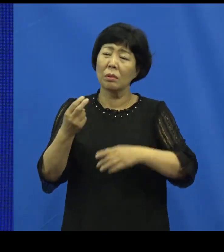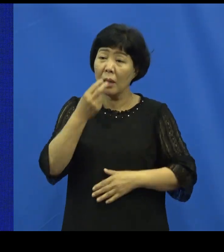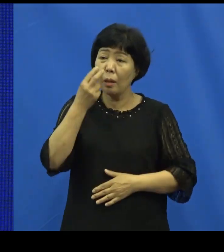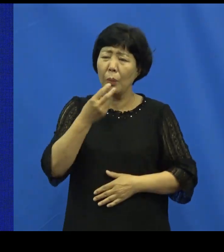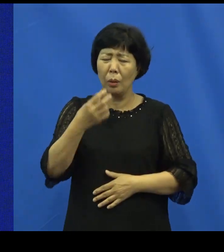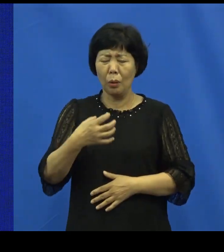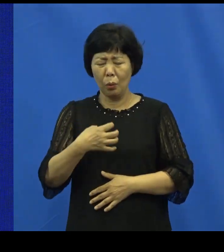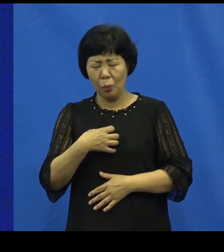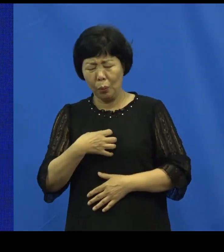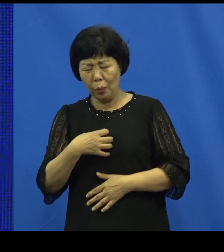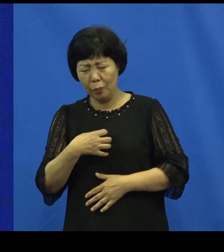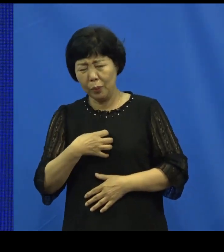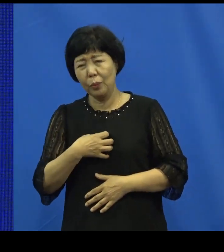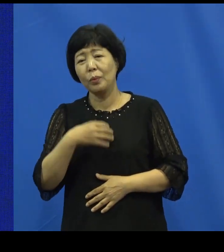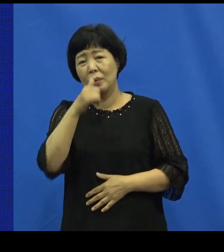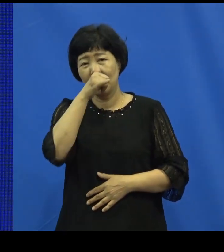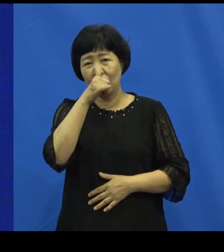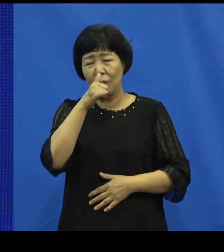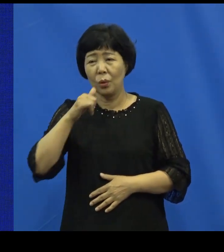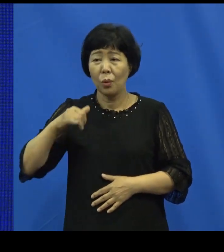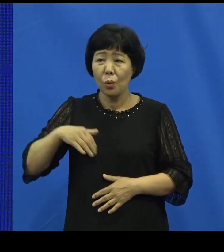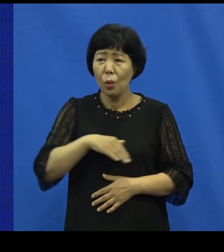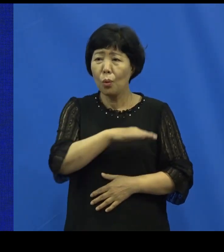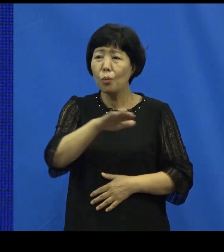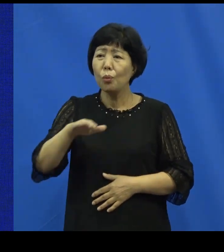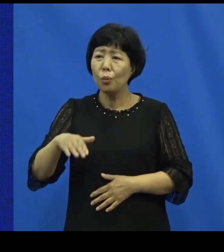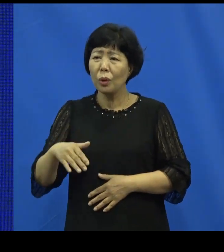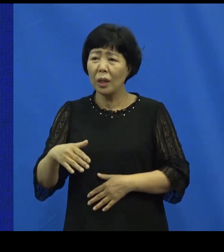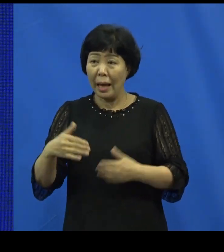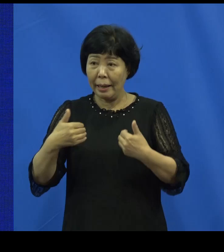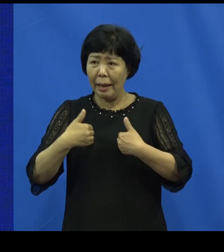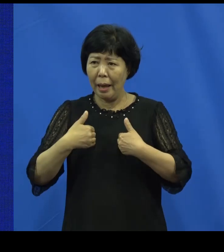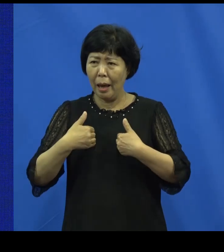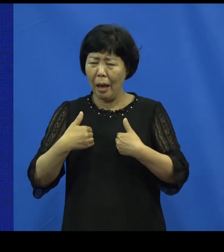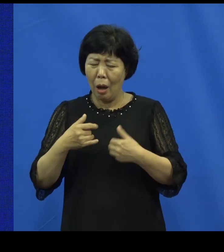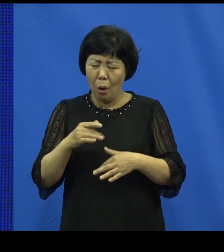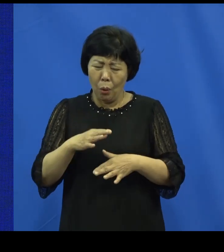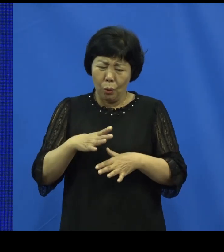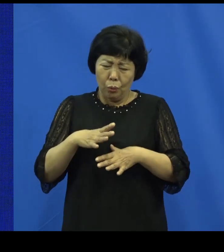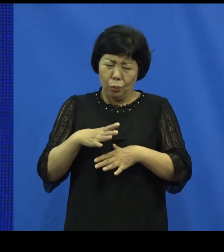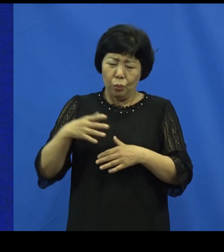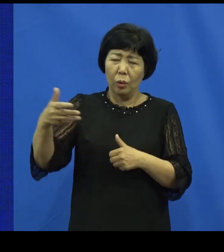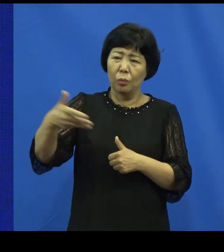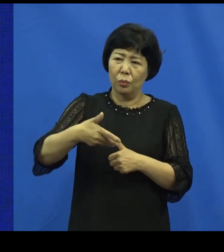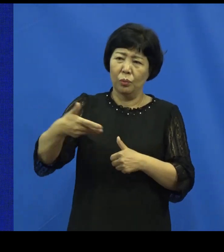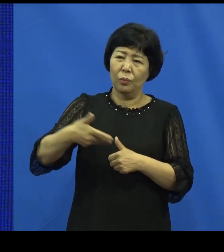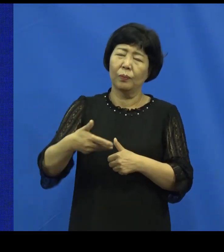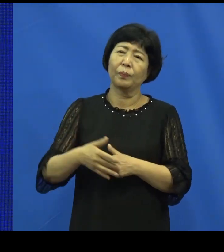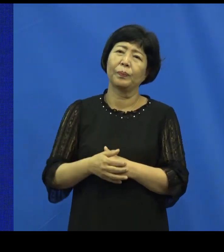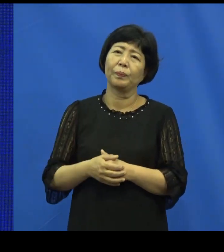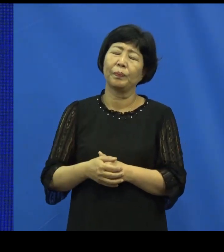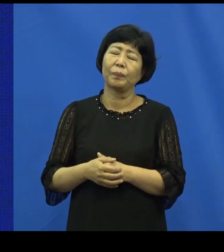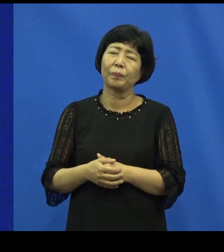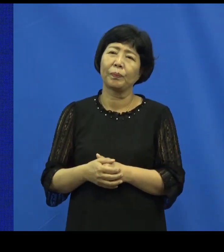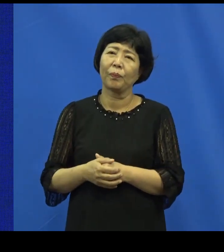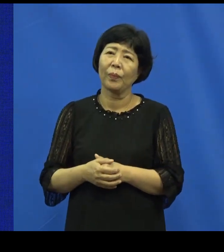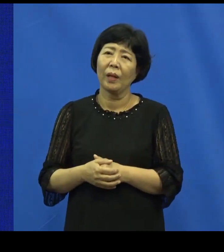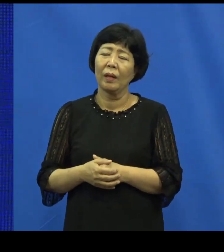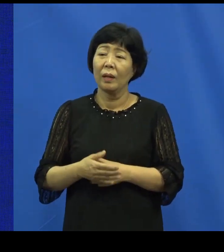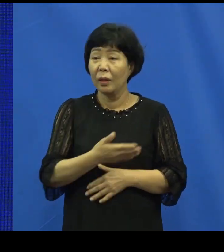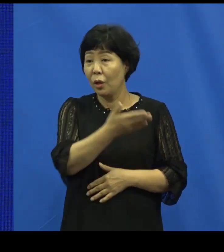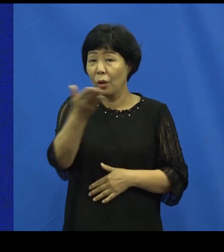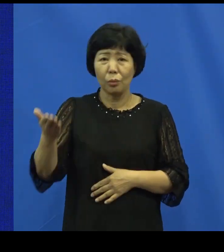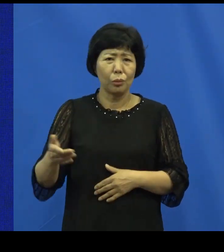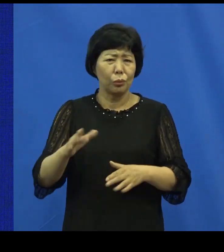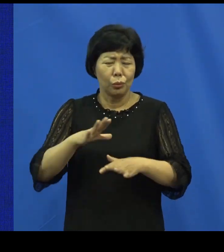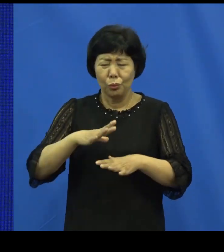생명의 위협까지 당하는, 우리를 몰아가는 두려움을 주는 환경들이 열리게 되었습니다. 그러나 여러분 두려워하지